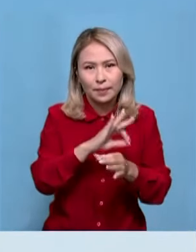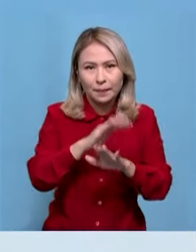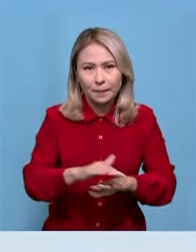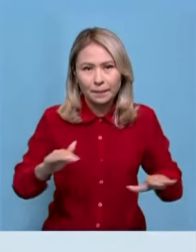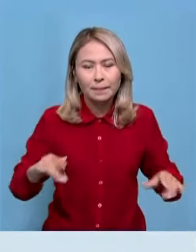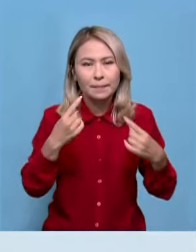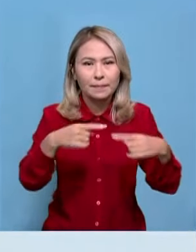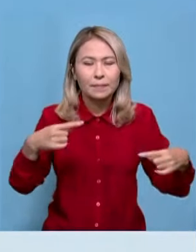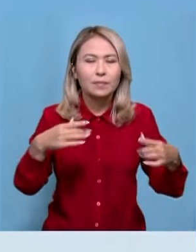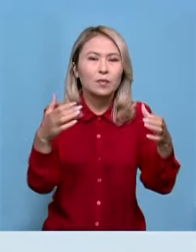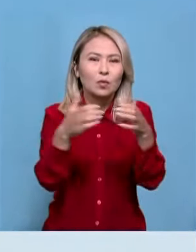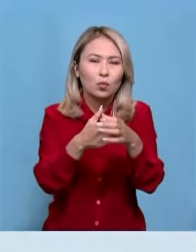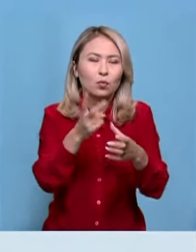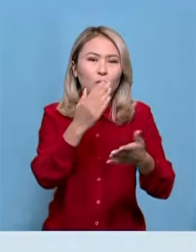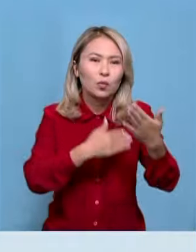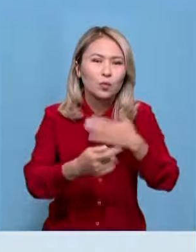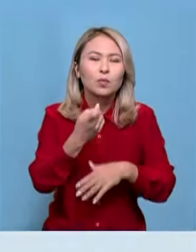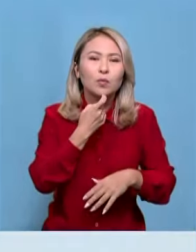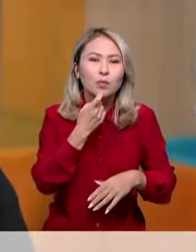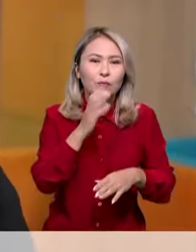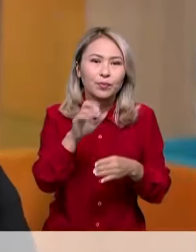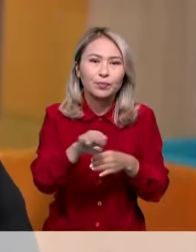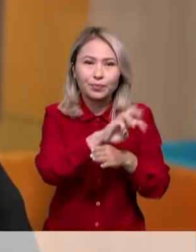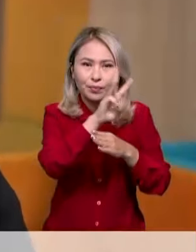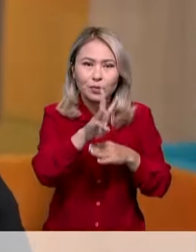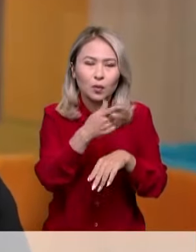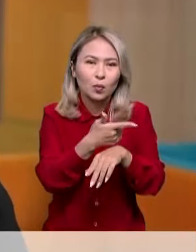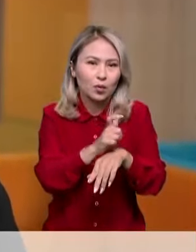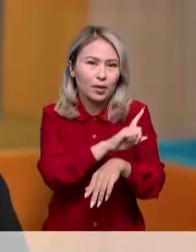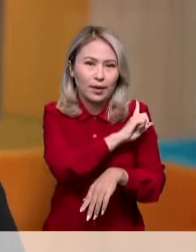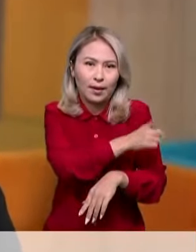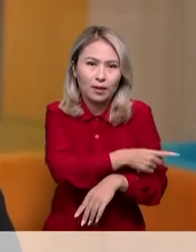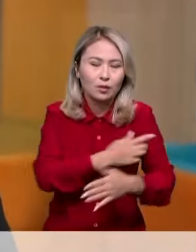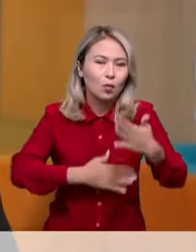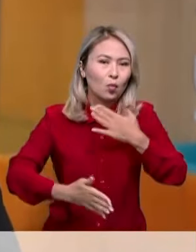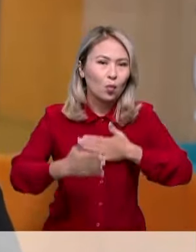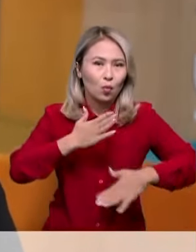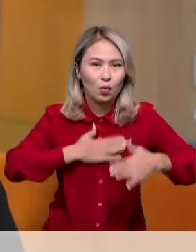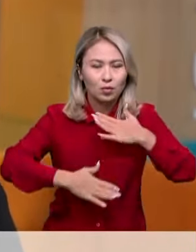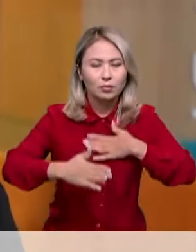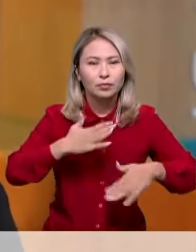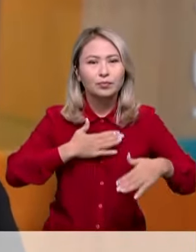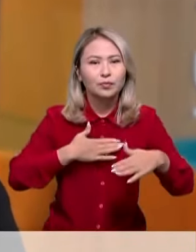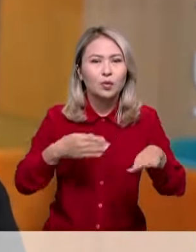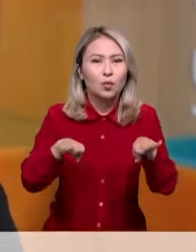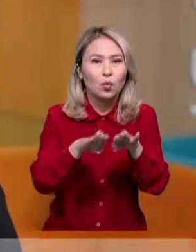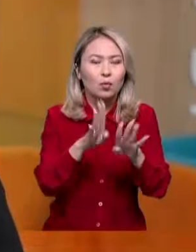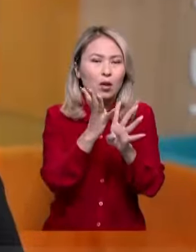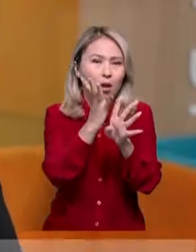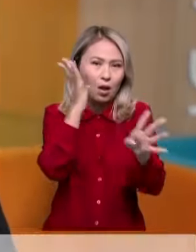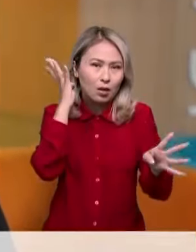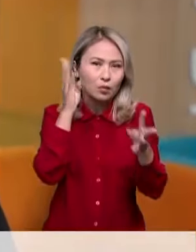басқа осал мұқтаж адамдарды қамтитын боламыз. Өте қатты қуанып тұрмын. 10 жыл осы кезекте